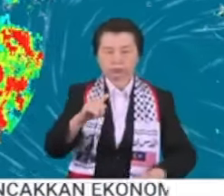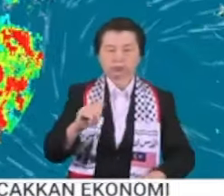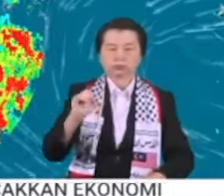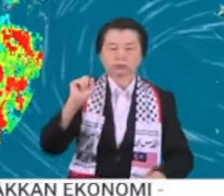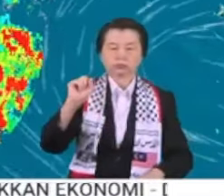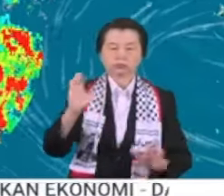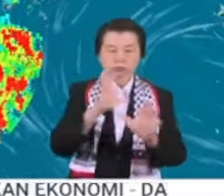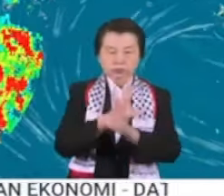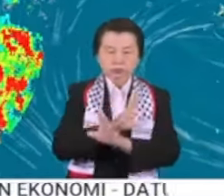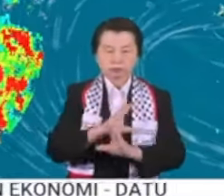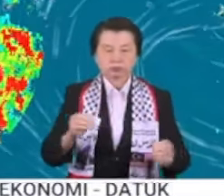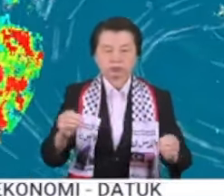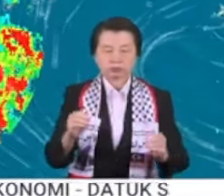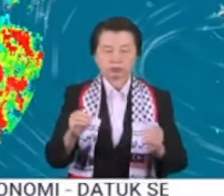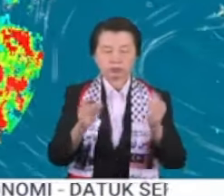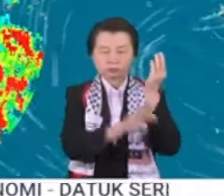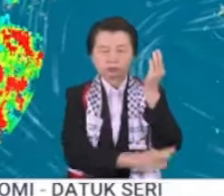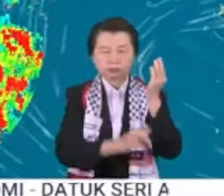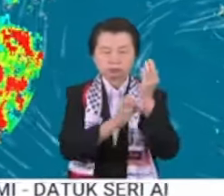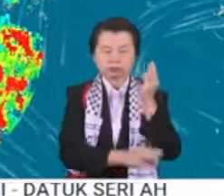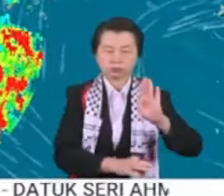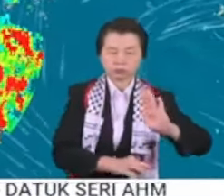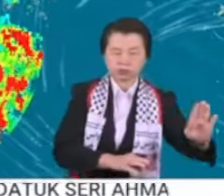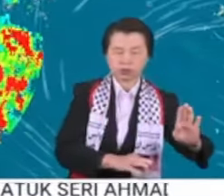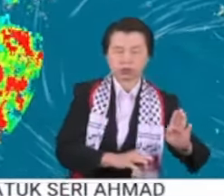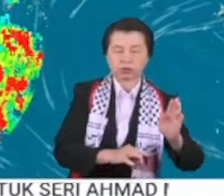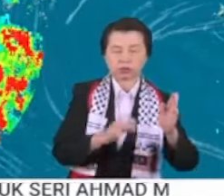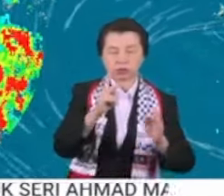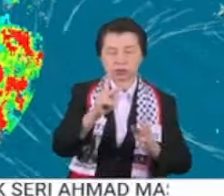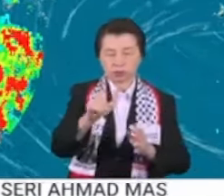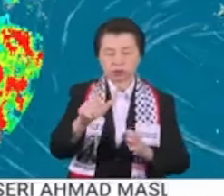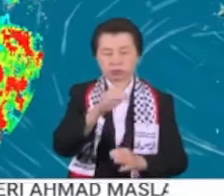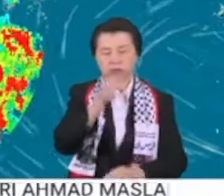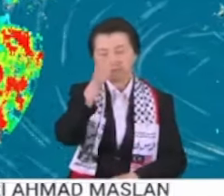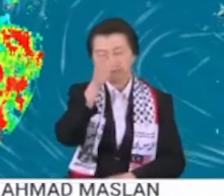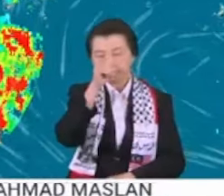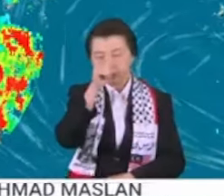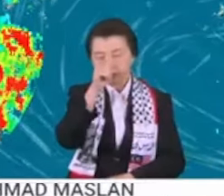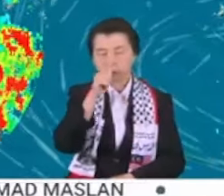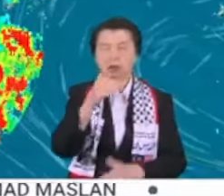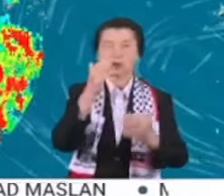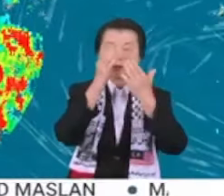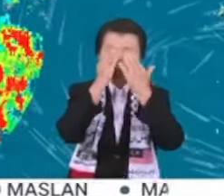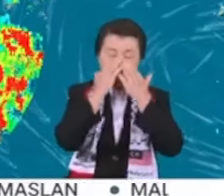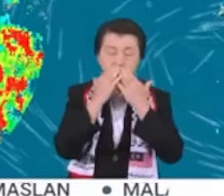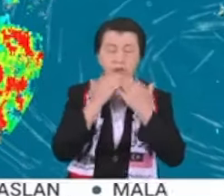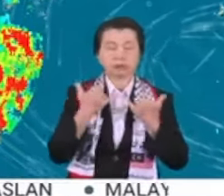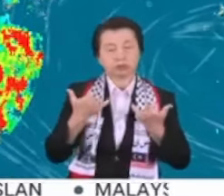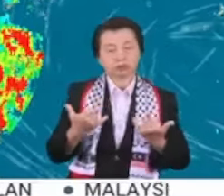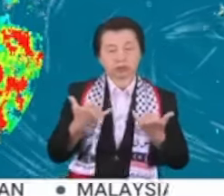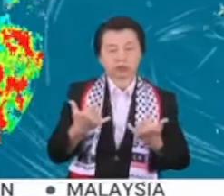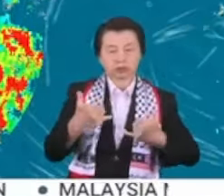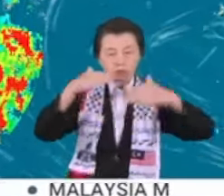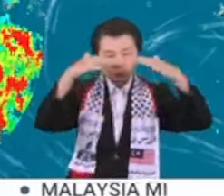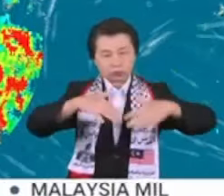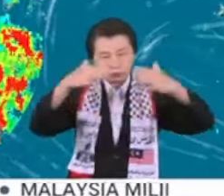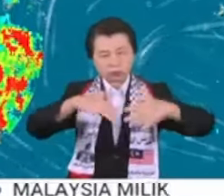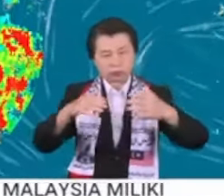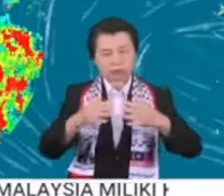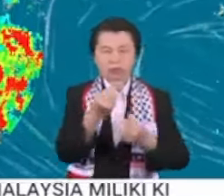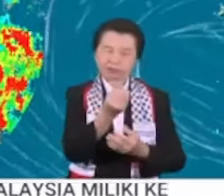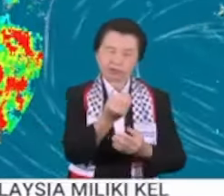Malaysia melibatkan di negeri Sembilan, Selangor, Kuala Lumpur dan juga di negeri Melaka. Alhamdulillah, buat meski ini hanya hujan di